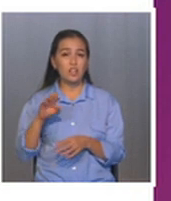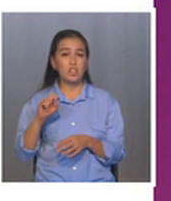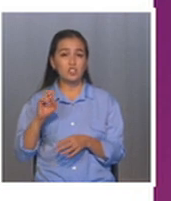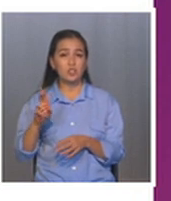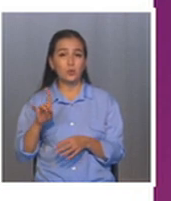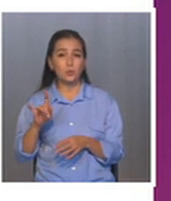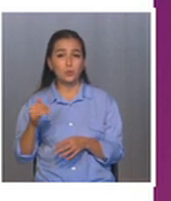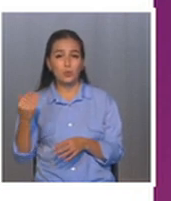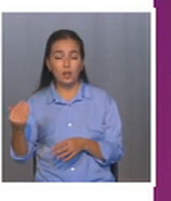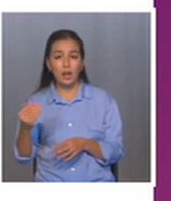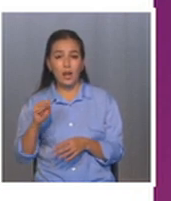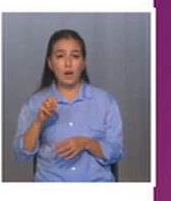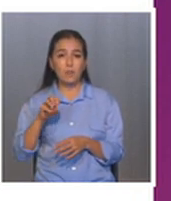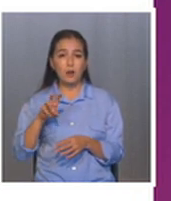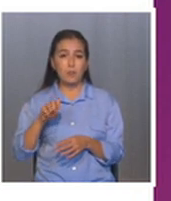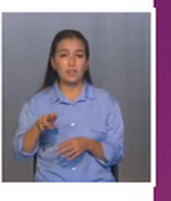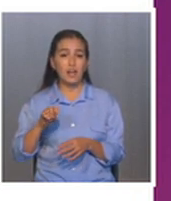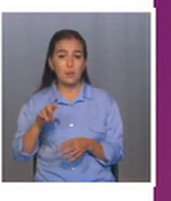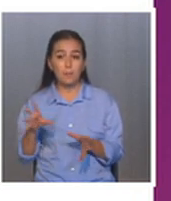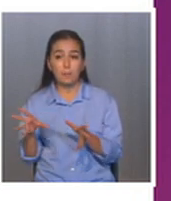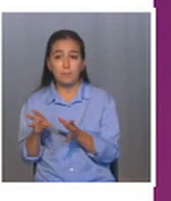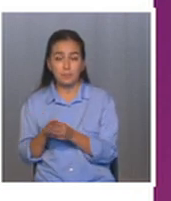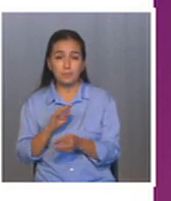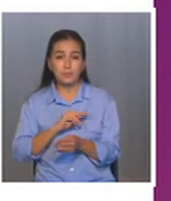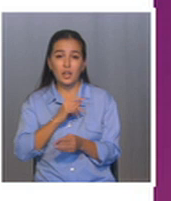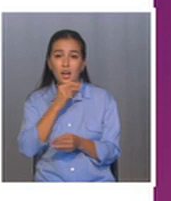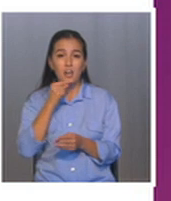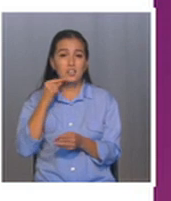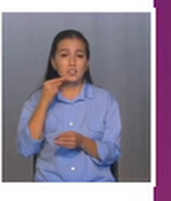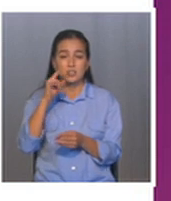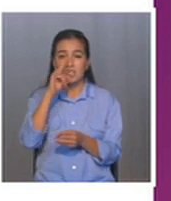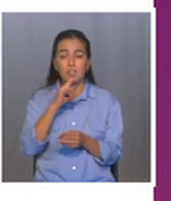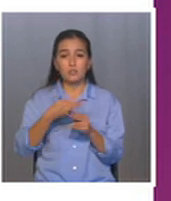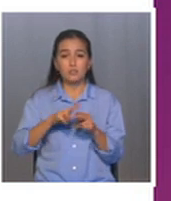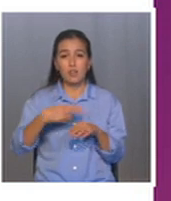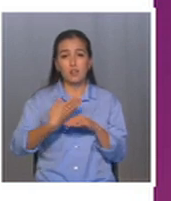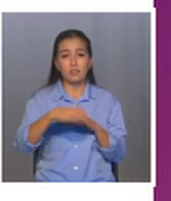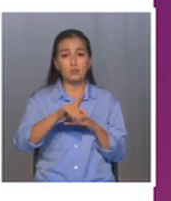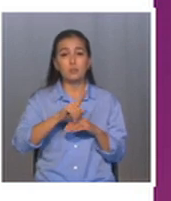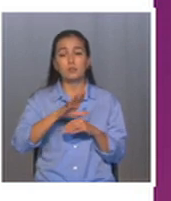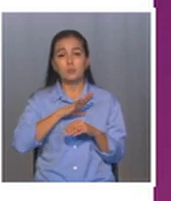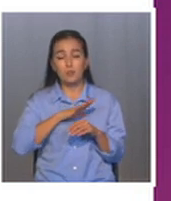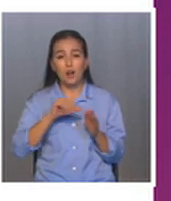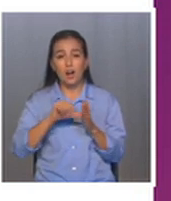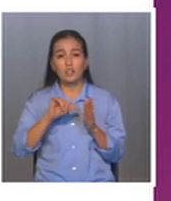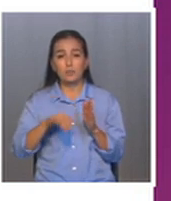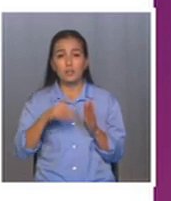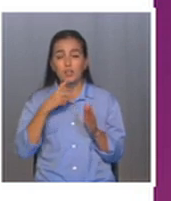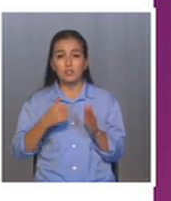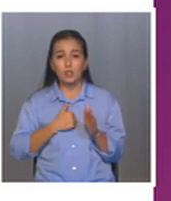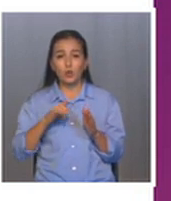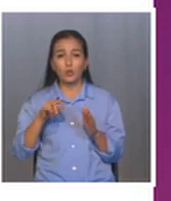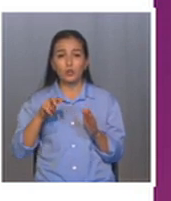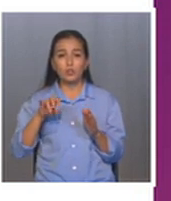шыққан Мәмет әліммен тізе қосып, Қазақ жерін Россия империясынан бөліп алмақ болып, 6000 әскермен Ұлытау өңіріне